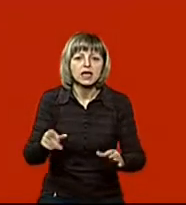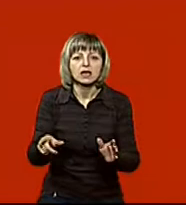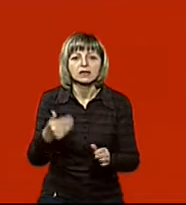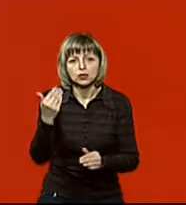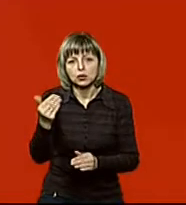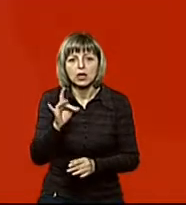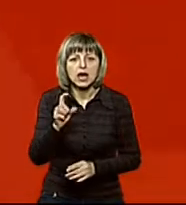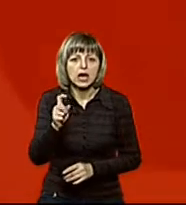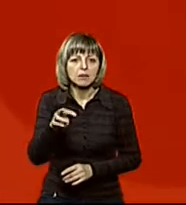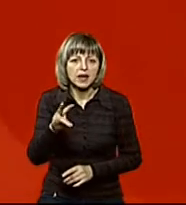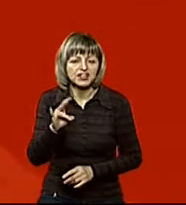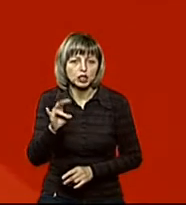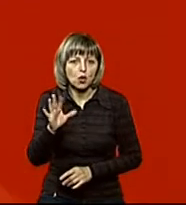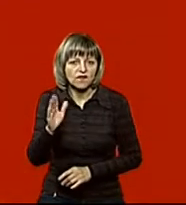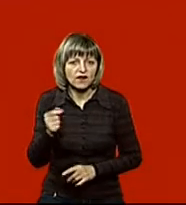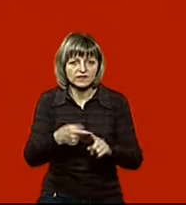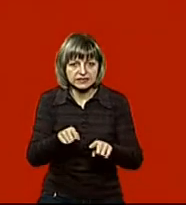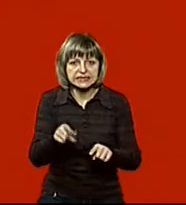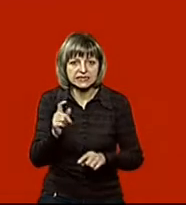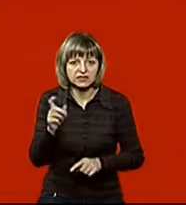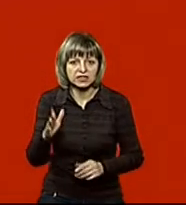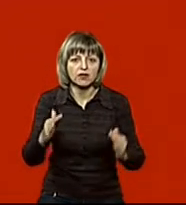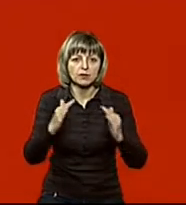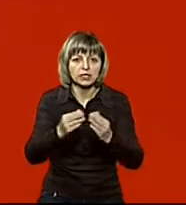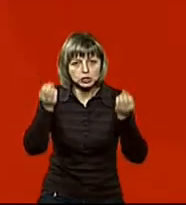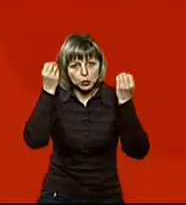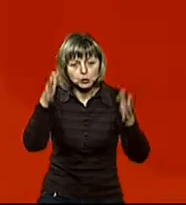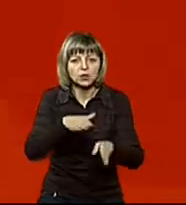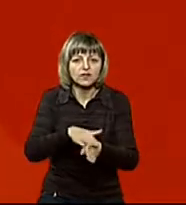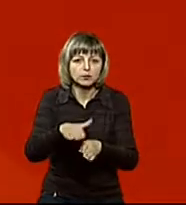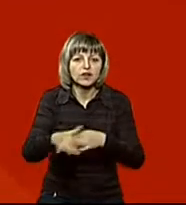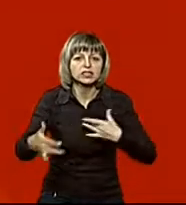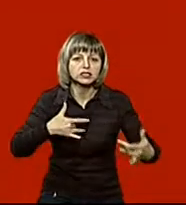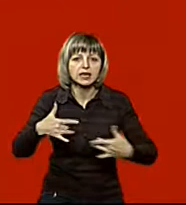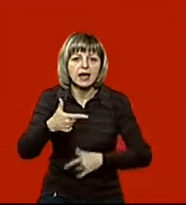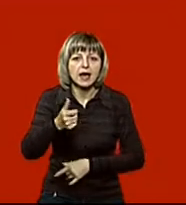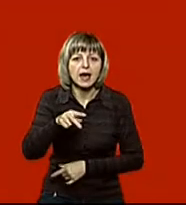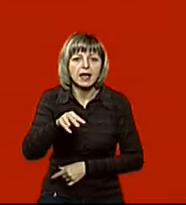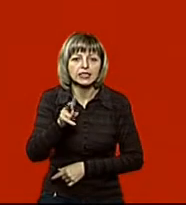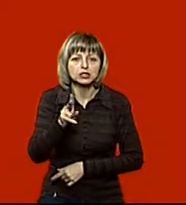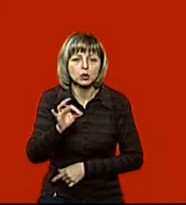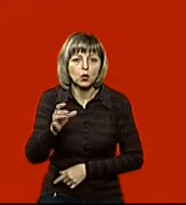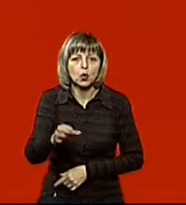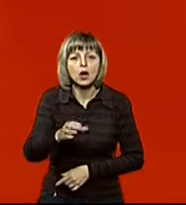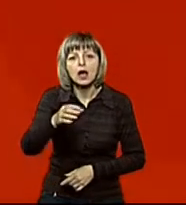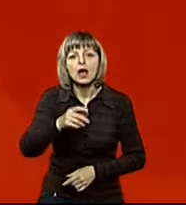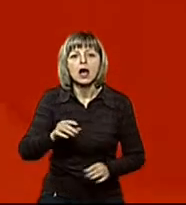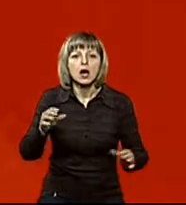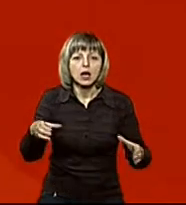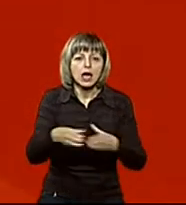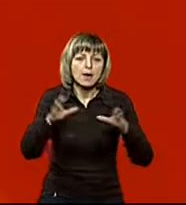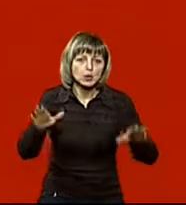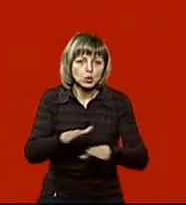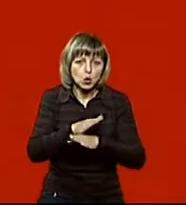Сергія Рахманінова. А цими хвилинами в Палаці культури міста Луцька відбувається концерт Галицького академічного камерного хору